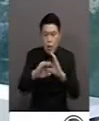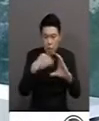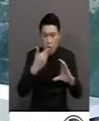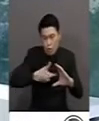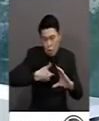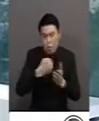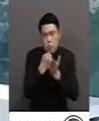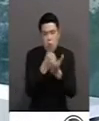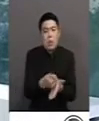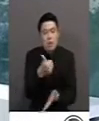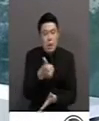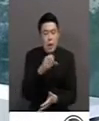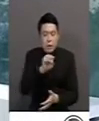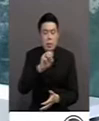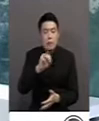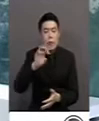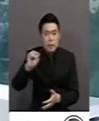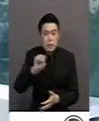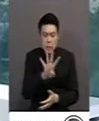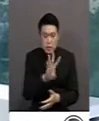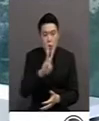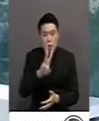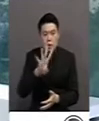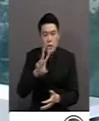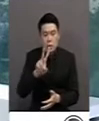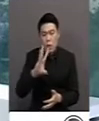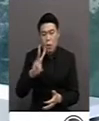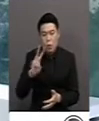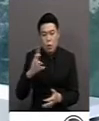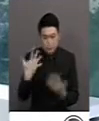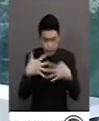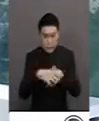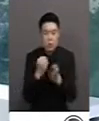ความช่วยเหลือได้นะครับผ่านทางระบบ SMS 464-2626เราจะประสานให้โดยเร็วครับ